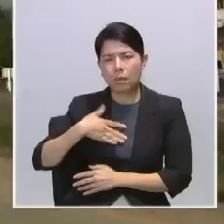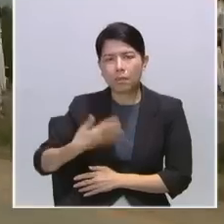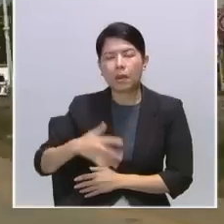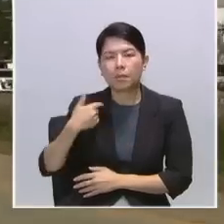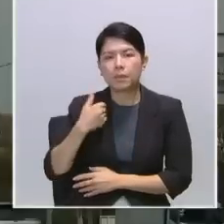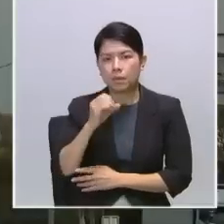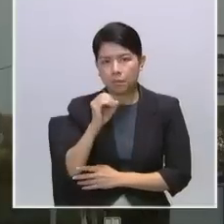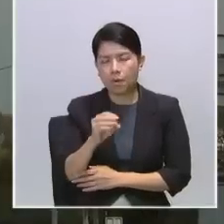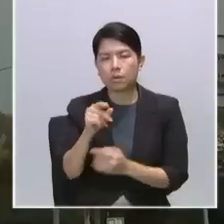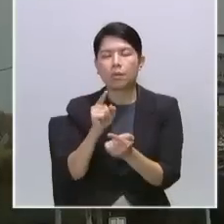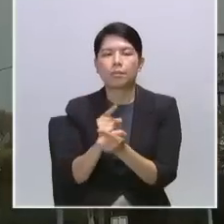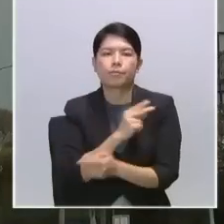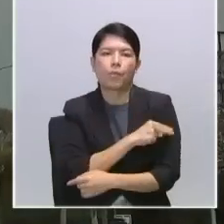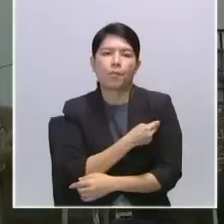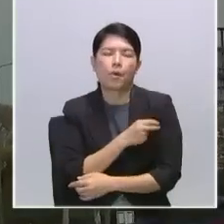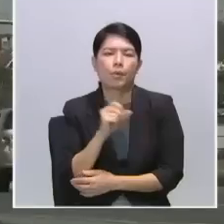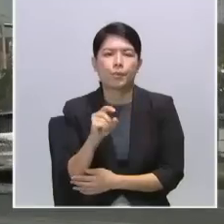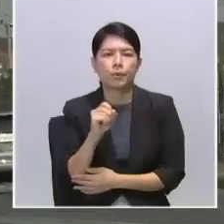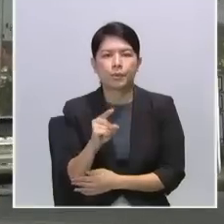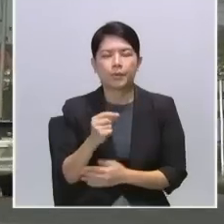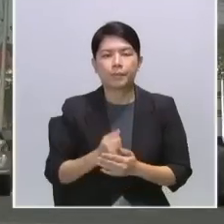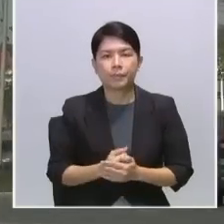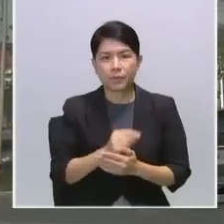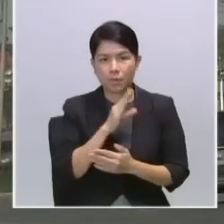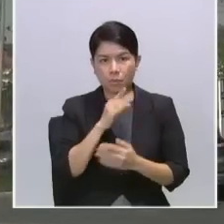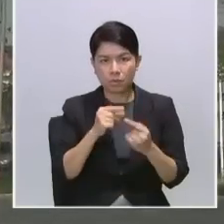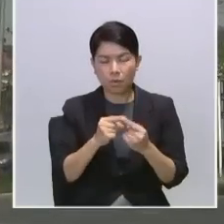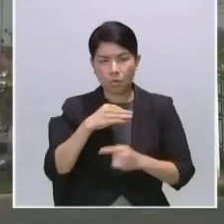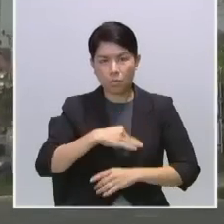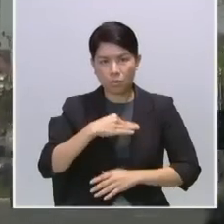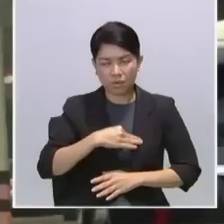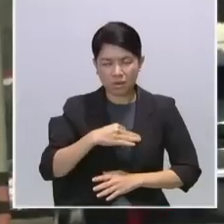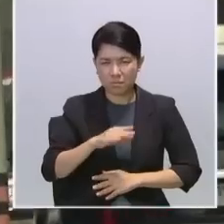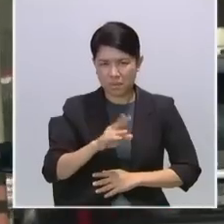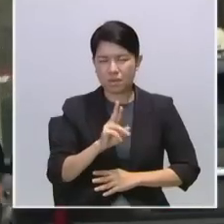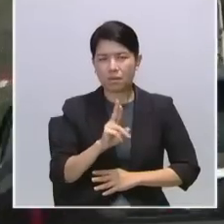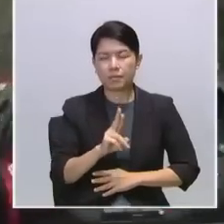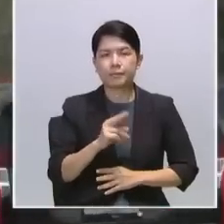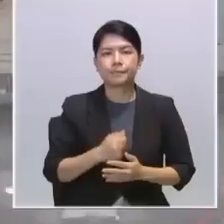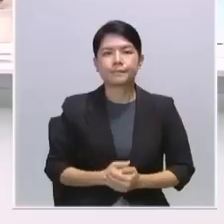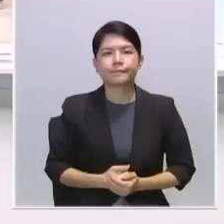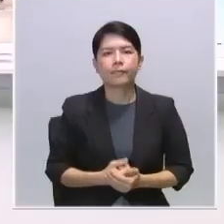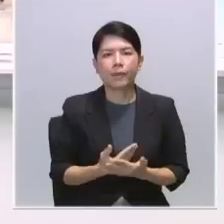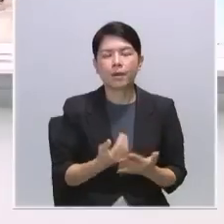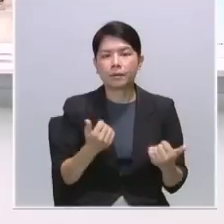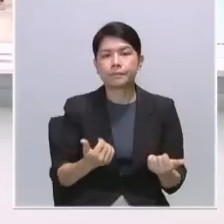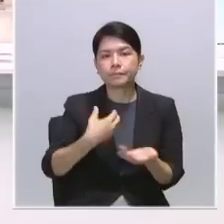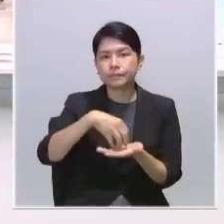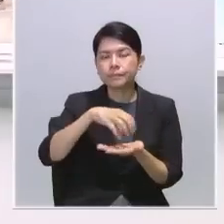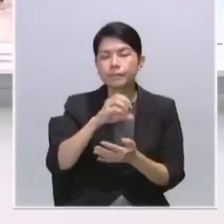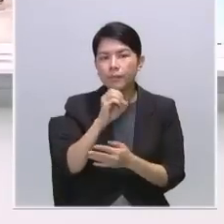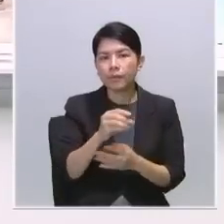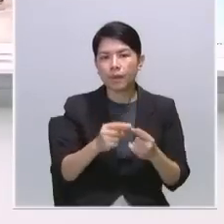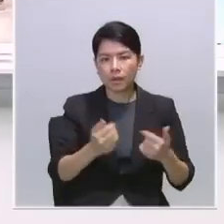ะครับหรือว่าพาไปพบคุณหมอทันทีก็จะดีที่สุดครับ อย่าฝืนนะดูแลสุขภาพกันไว้ก่อนนะคะอย่างที่เรารายงานก็คือสภาพอาก